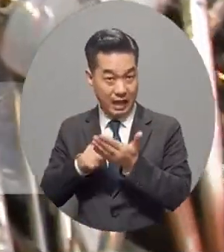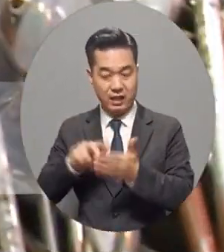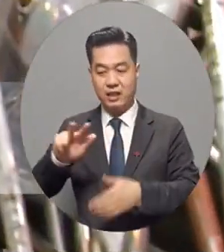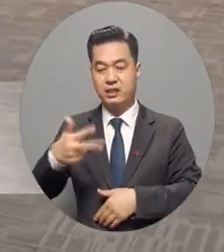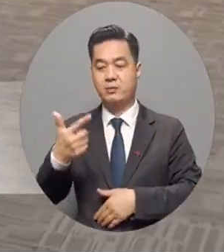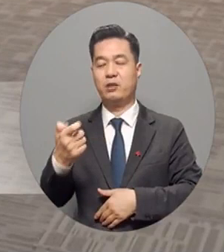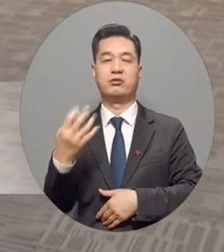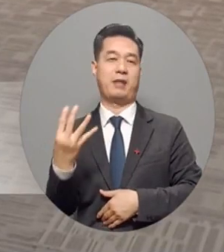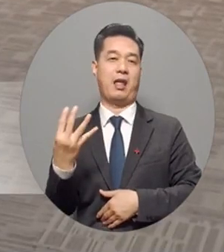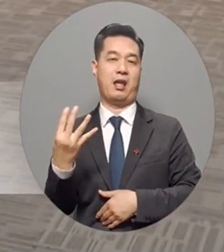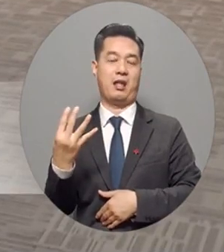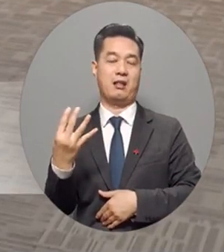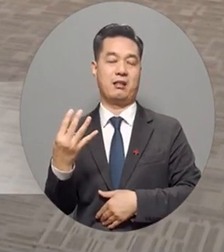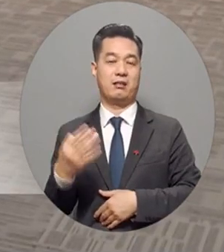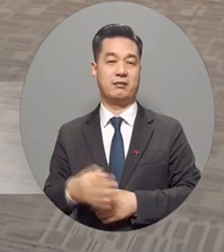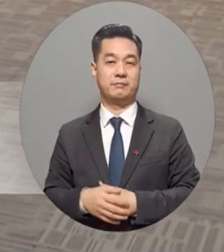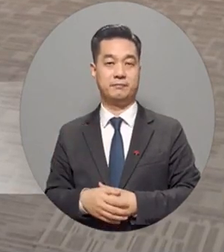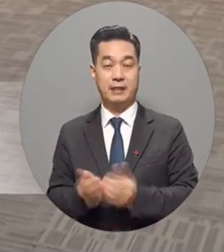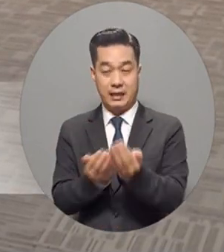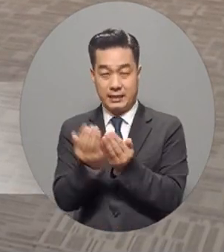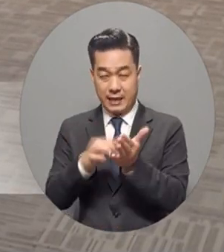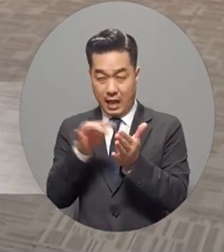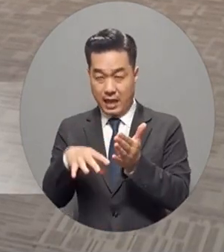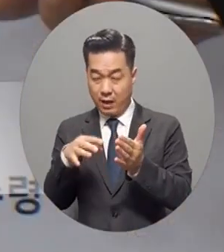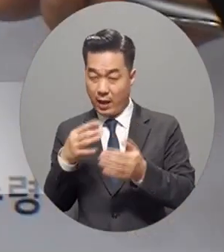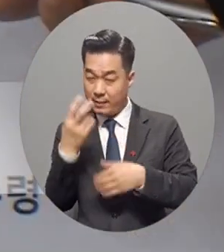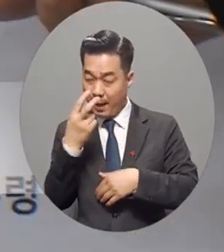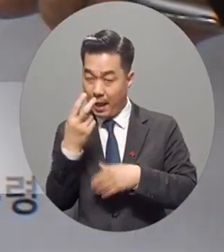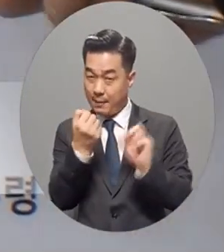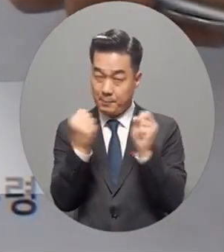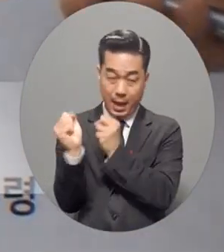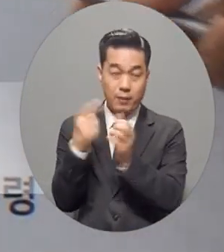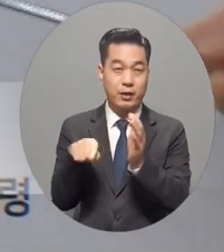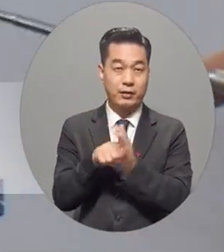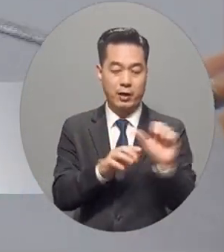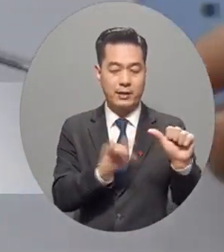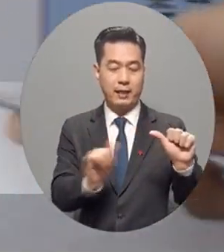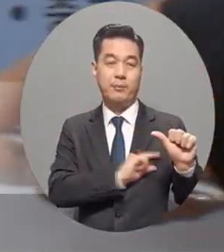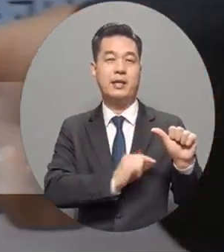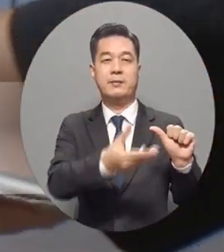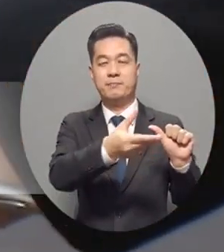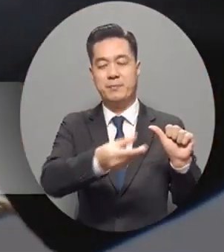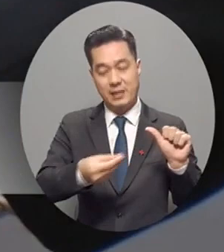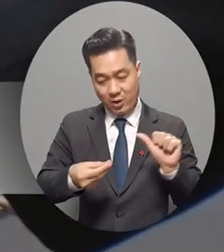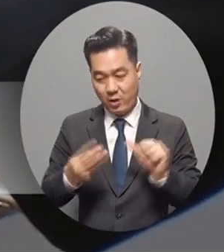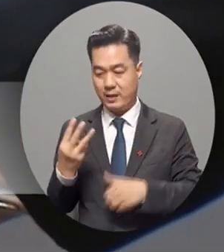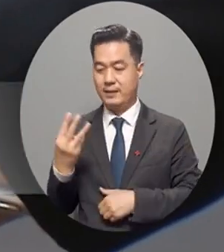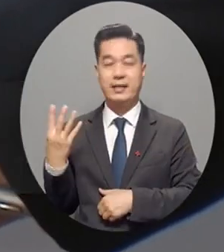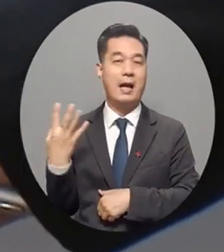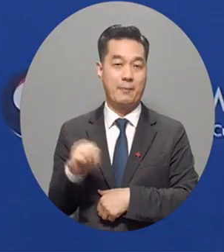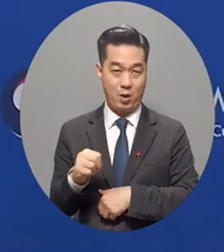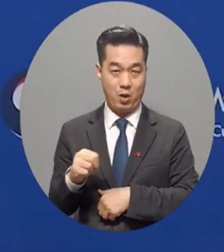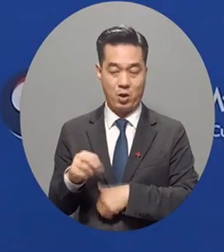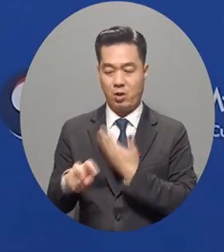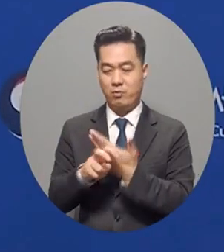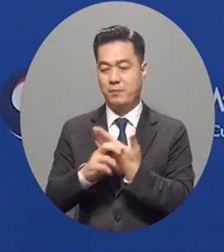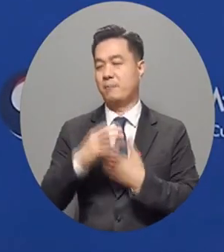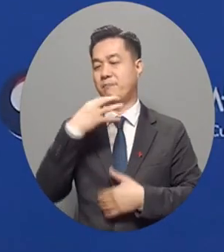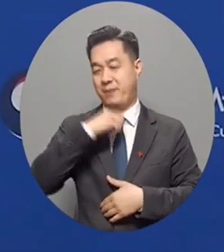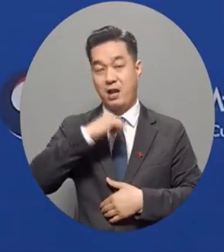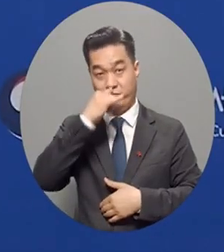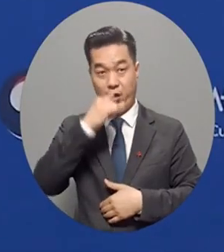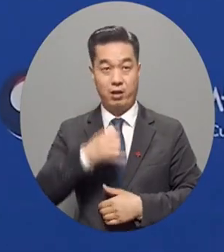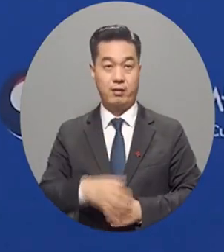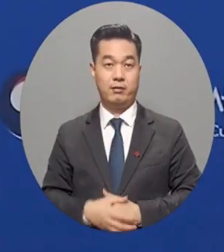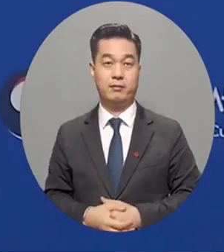764세트. 세관 감시를 피하려 가족과 지인 등 5명의 명의까지 빌려 3억 원 넘는 부당이득을 챙긴 것으로